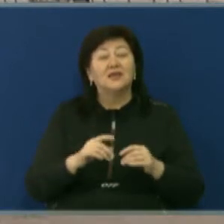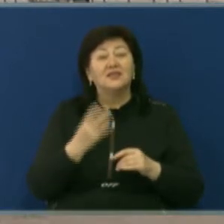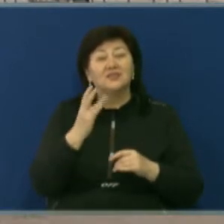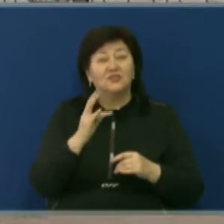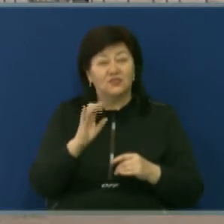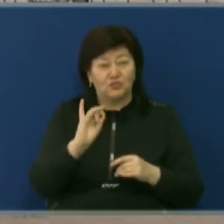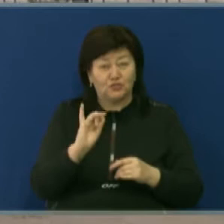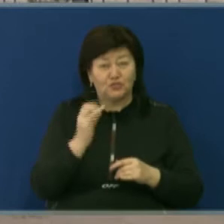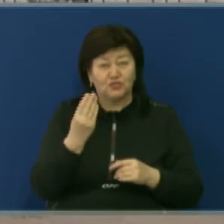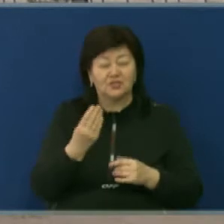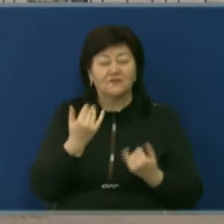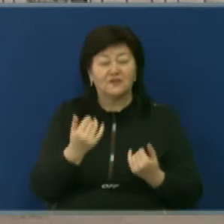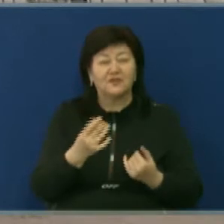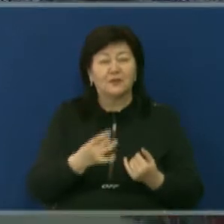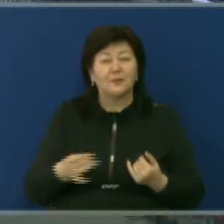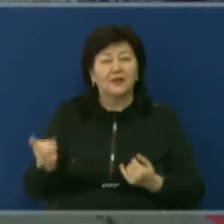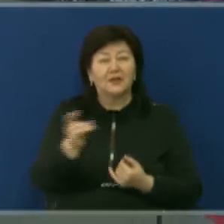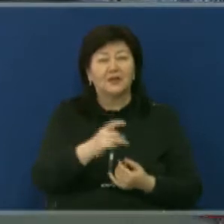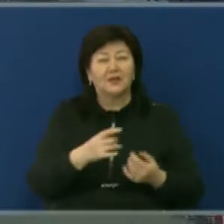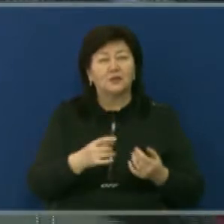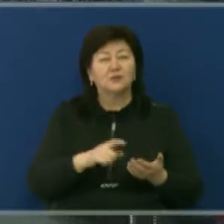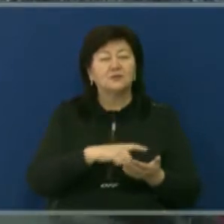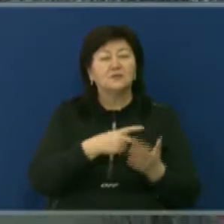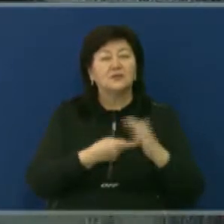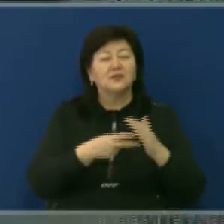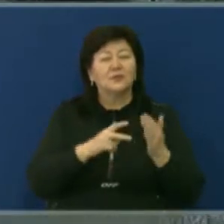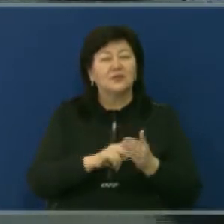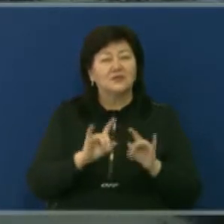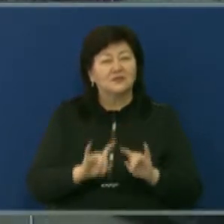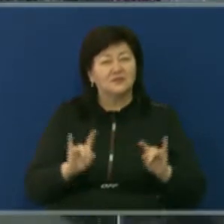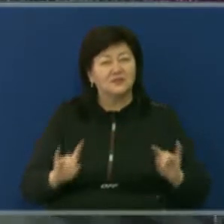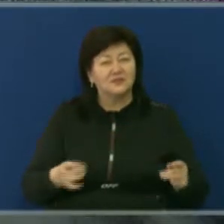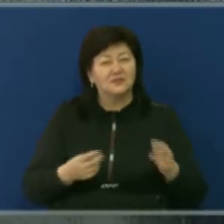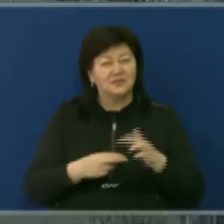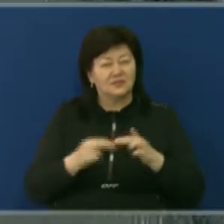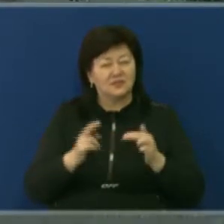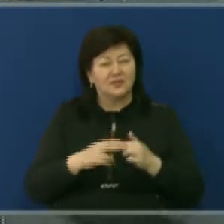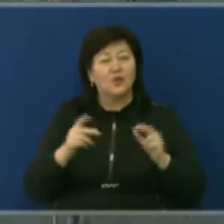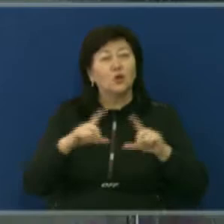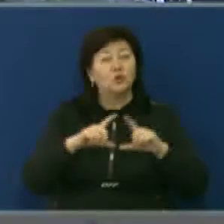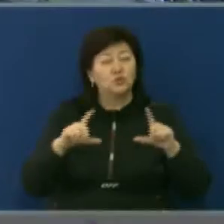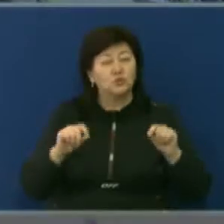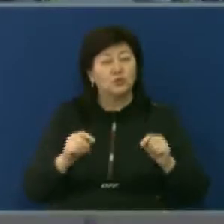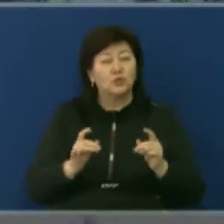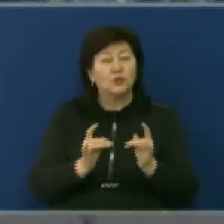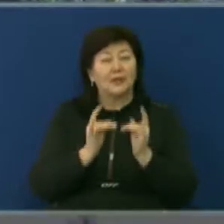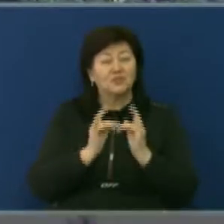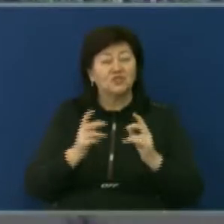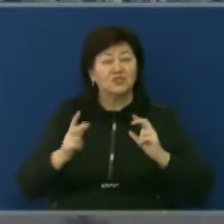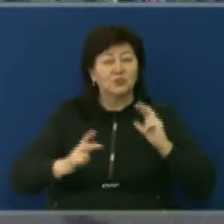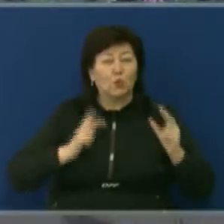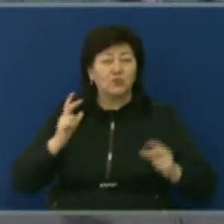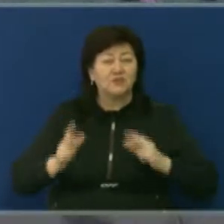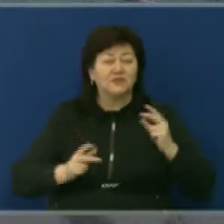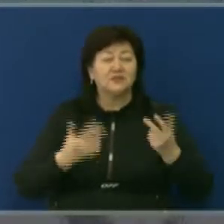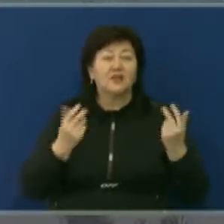В ближайшие годы в этом районе предусмотрено строительство еще нескольких детских садов, общеобразовательных школ, общежития университета,